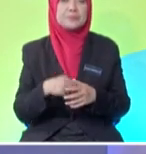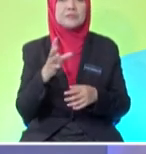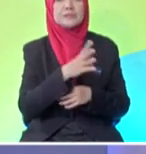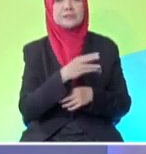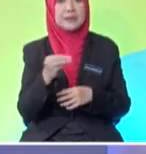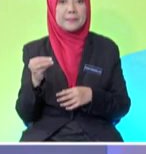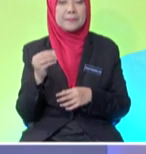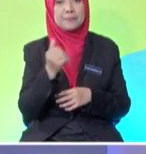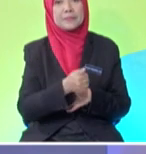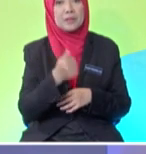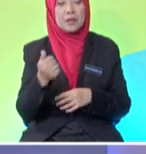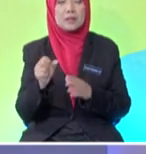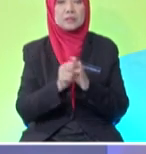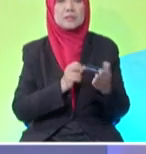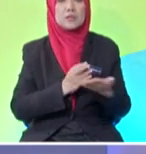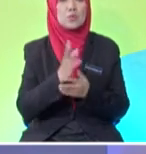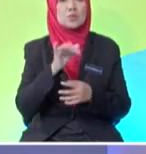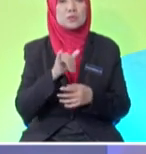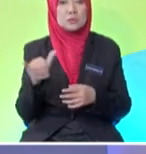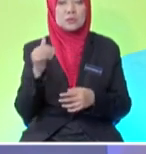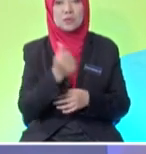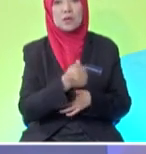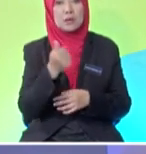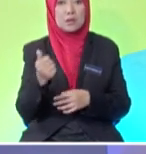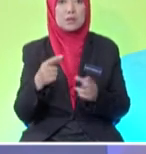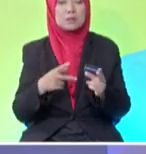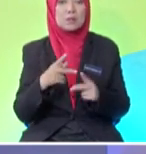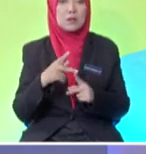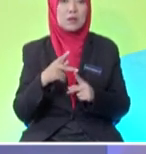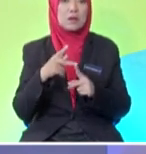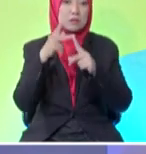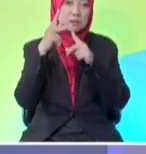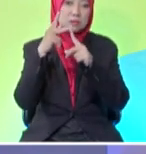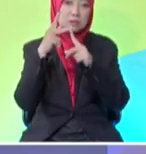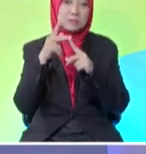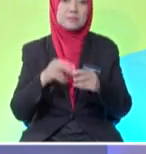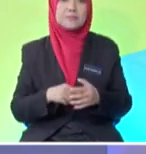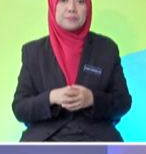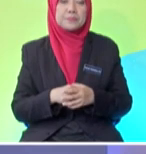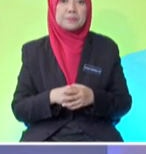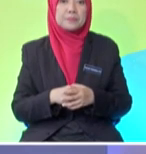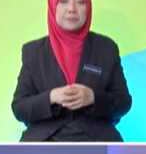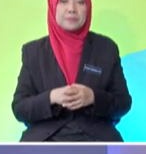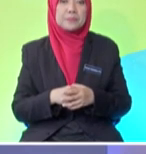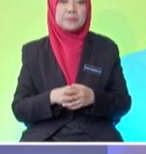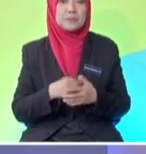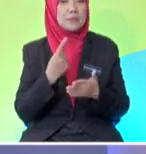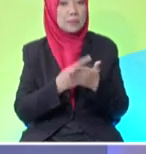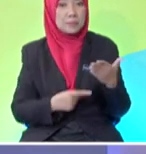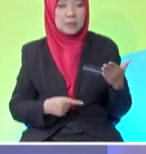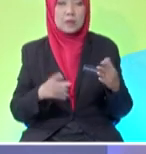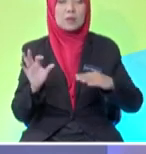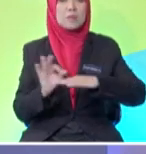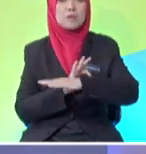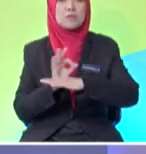alat seterusnya yaitu alat khas oke yang mana alat khas ini yaitu berfungsi